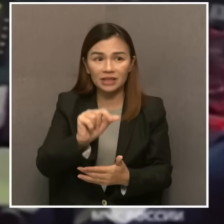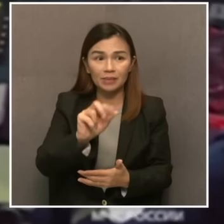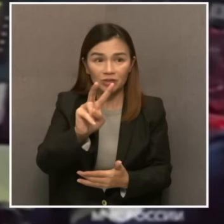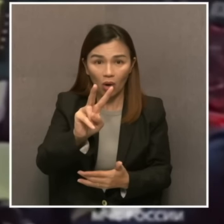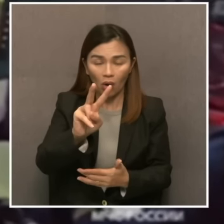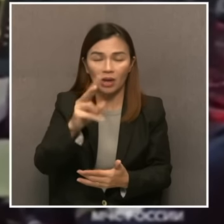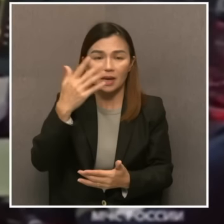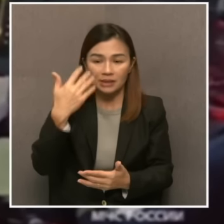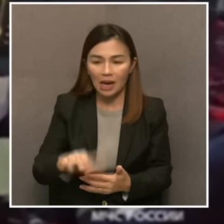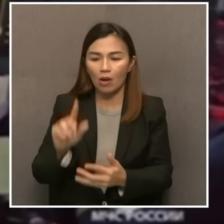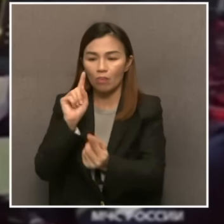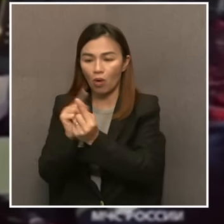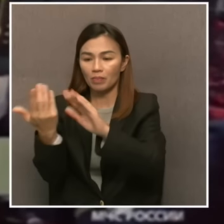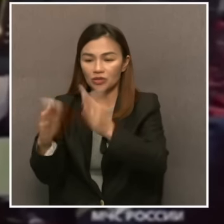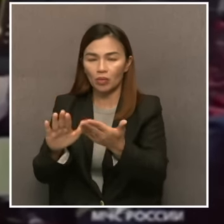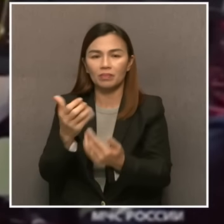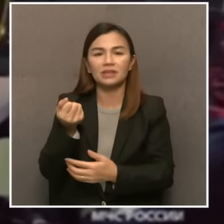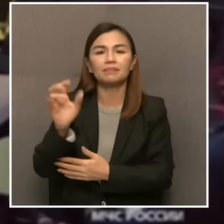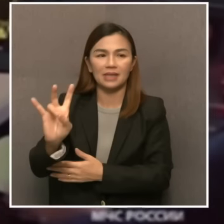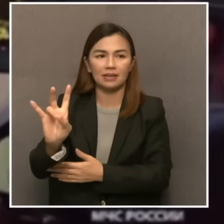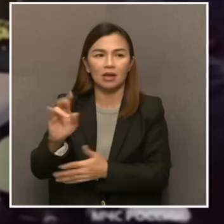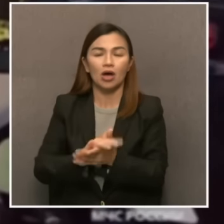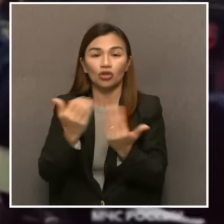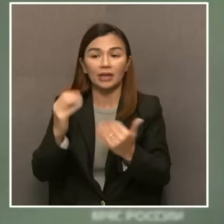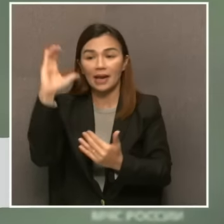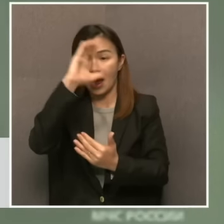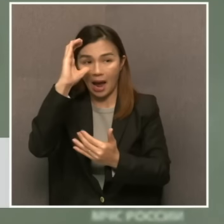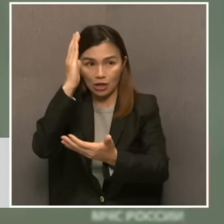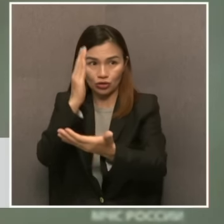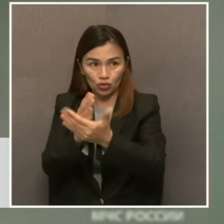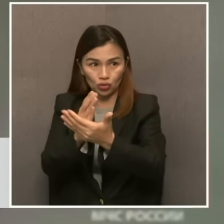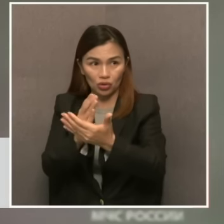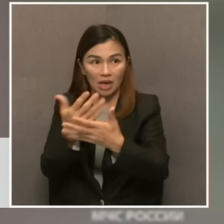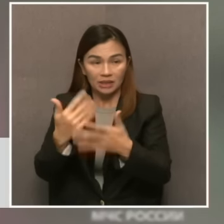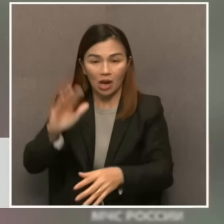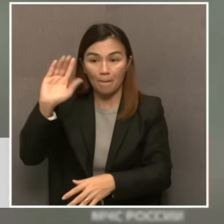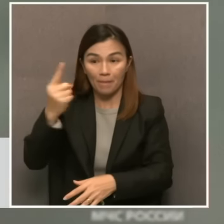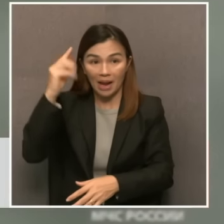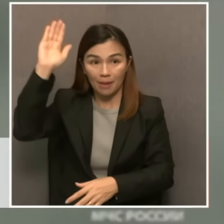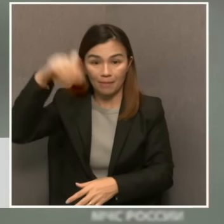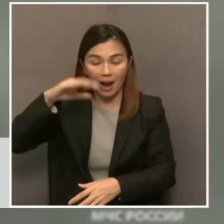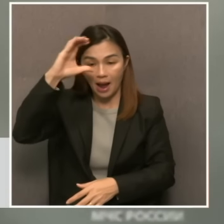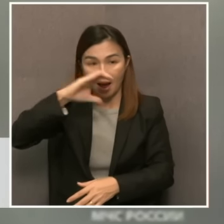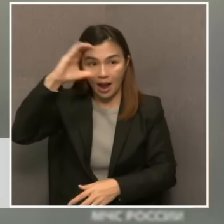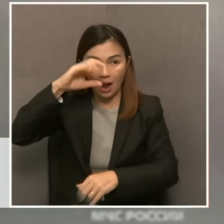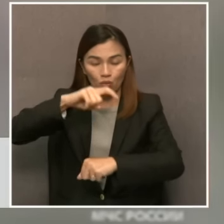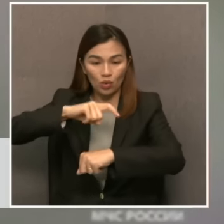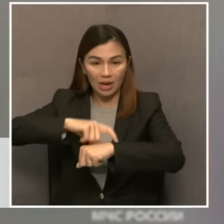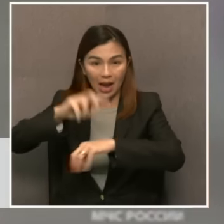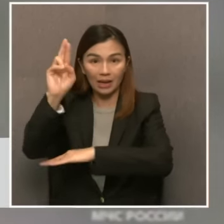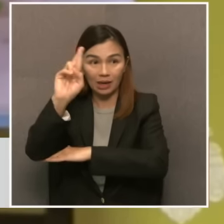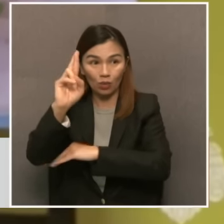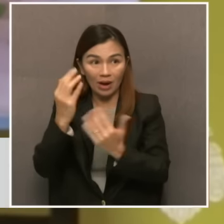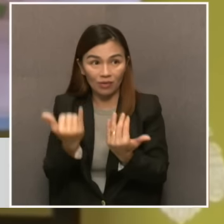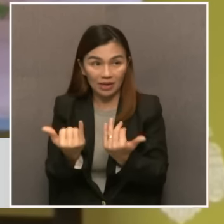องล่าสุดมีการระงับปฏิบัติการค้นหาชั่วคราวโดยจะกลับมาเริ่มต้นค้นหาอีกครั้งในช่วงกลางวันของวันนี้ตามเวลา